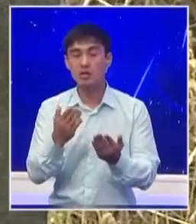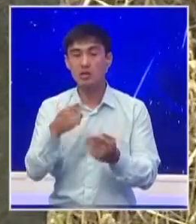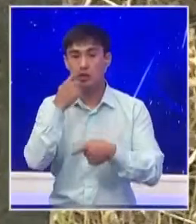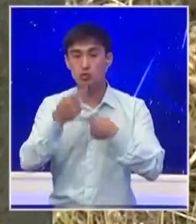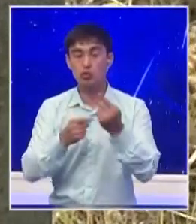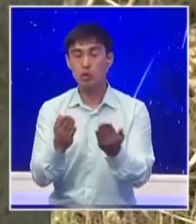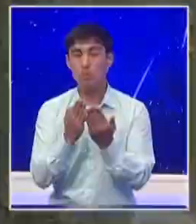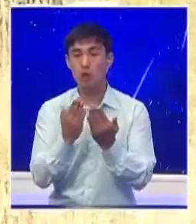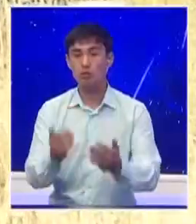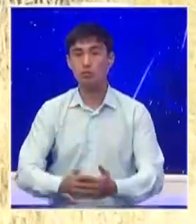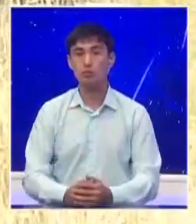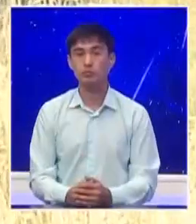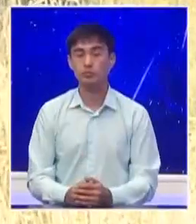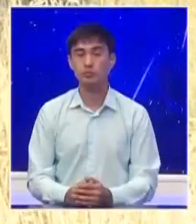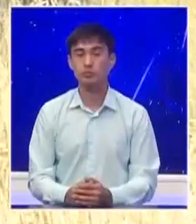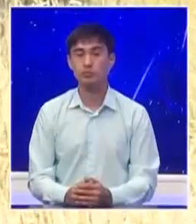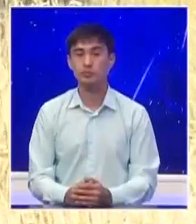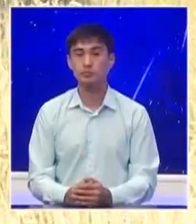молитву.